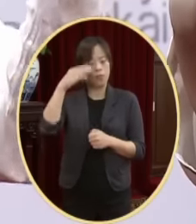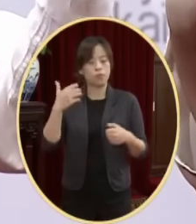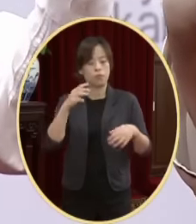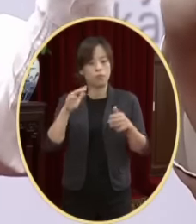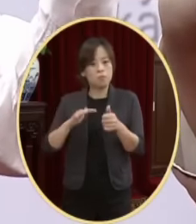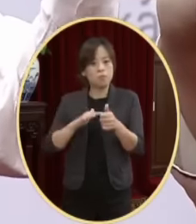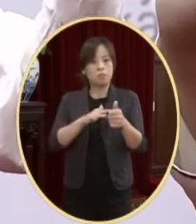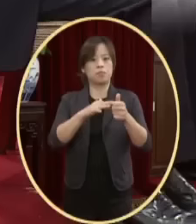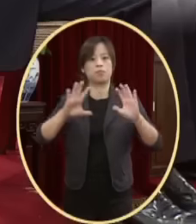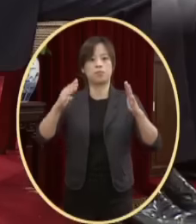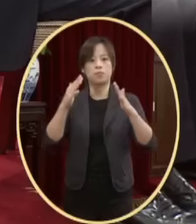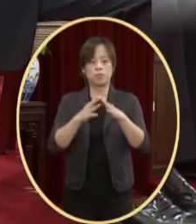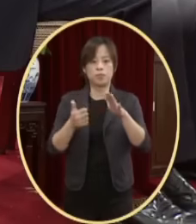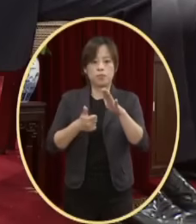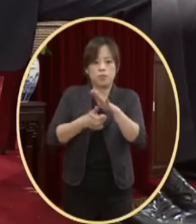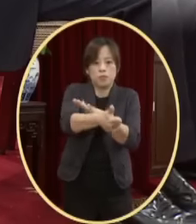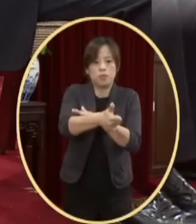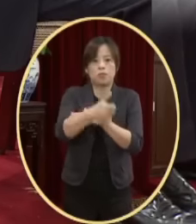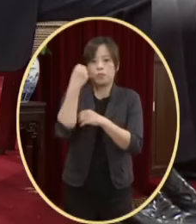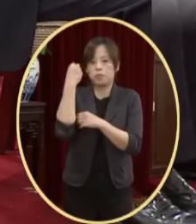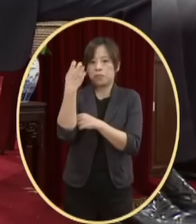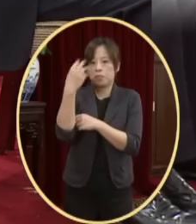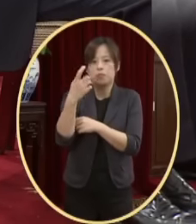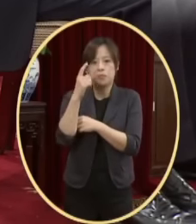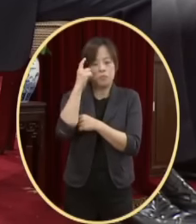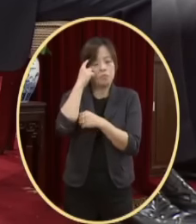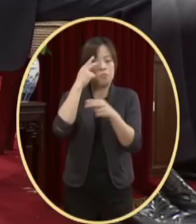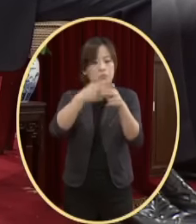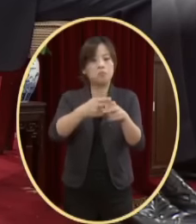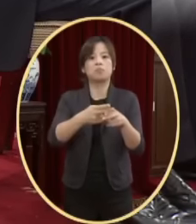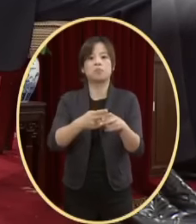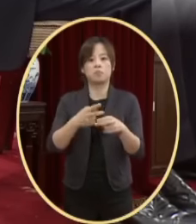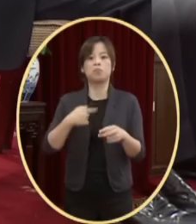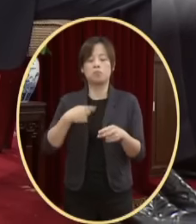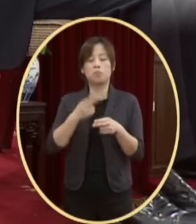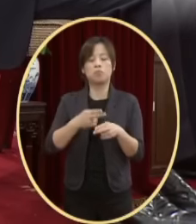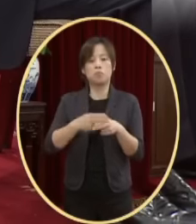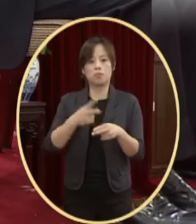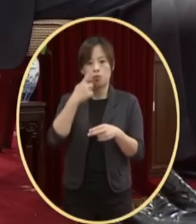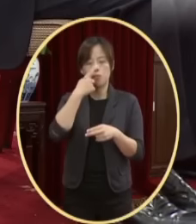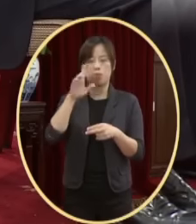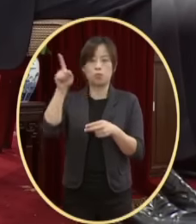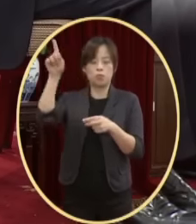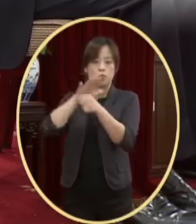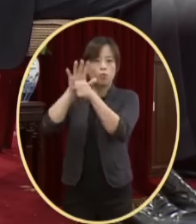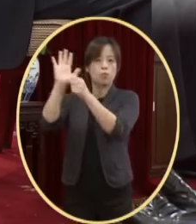领我们的国家进入到你的心意的里面。我相信唯有你的